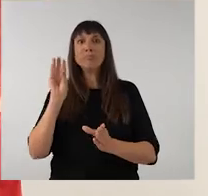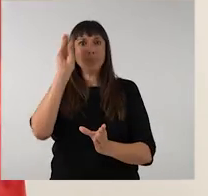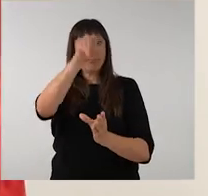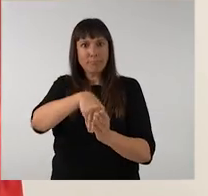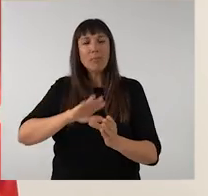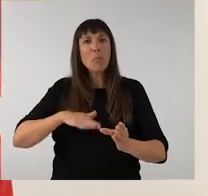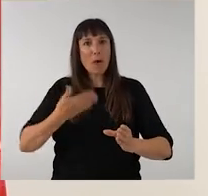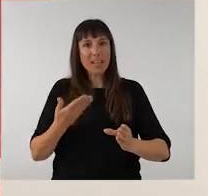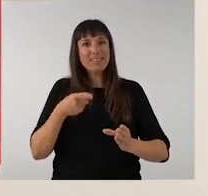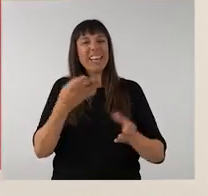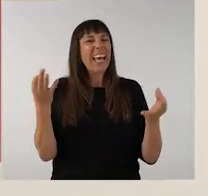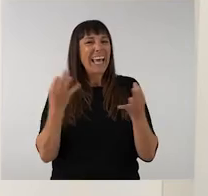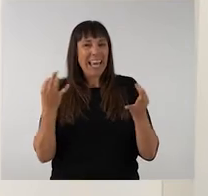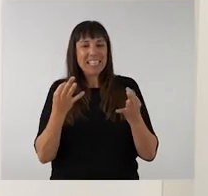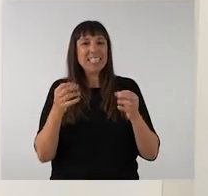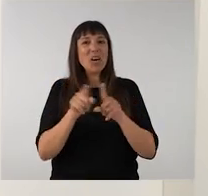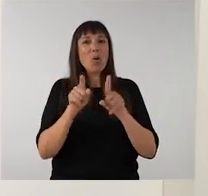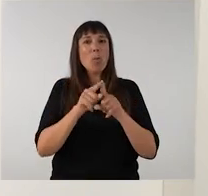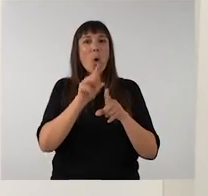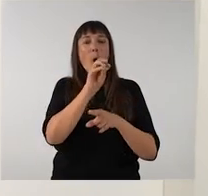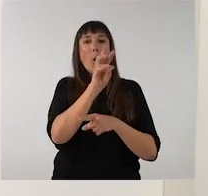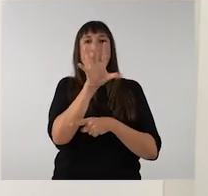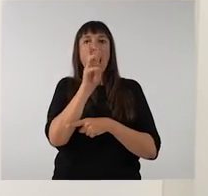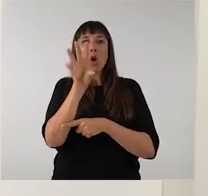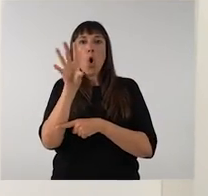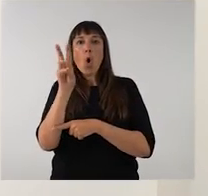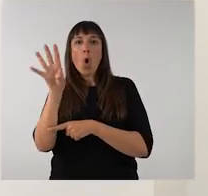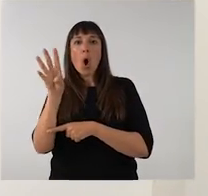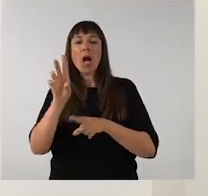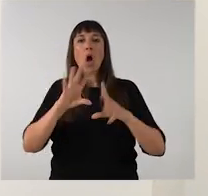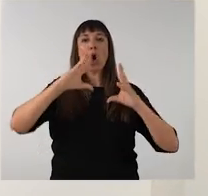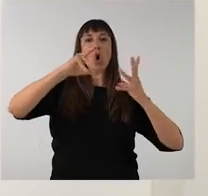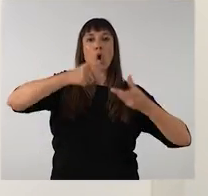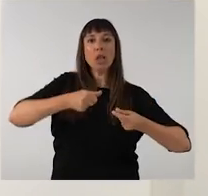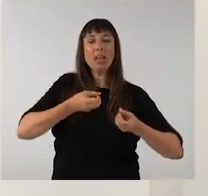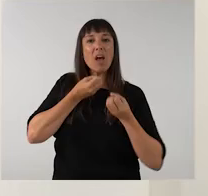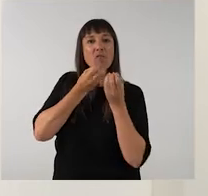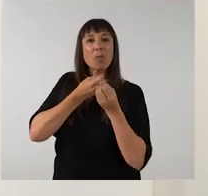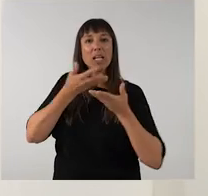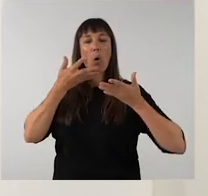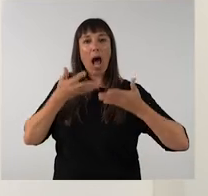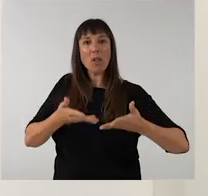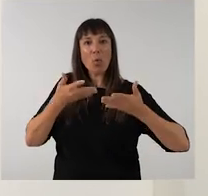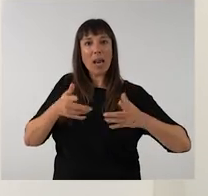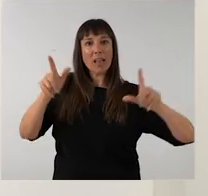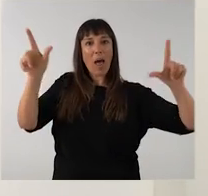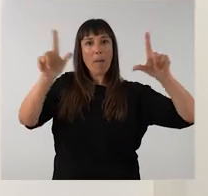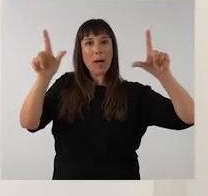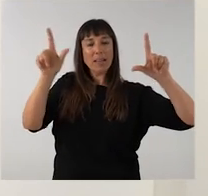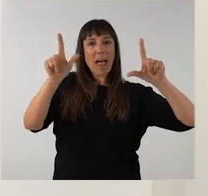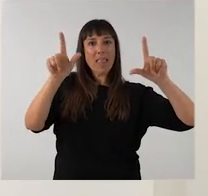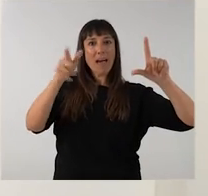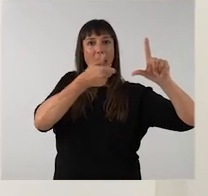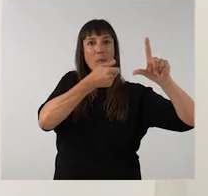locals doncs podrà tenir lloc. I és el fet que aquesta mà mesurés les notícies, els